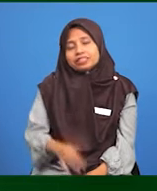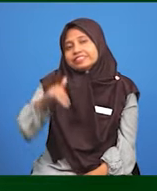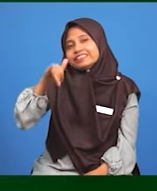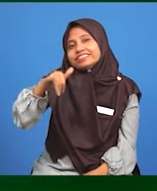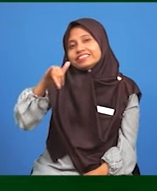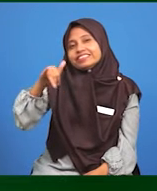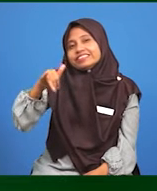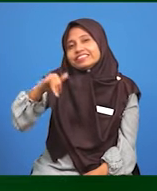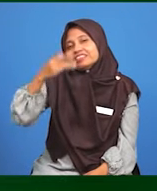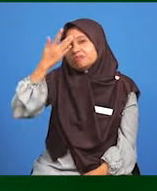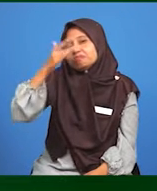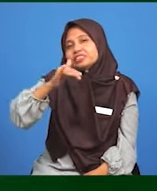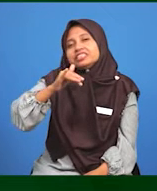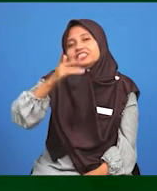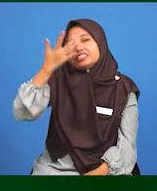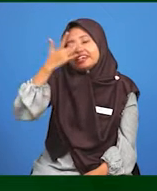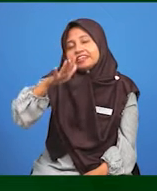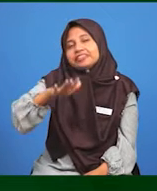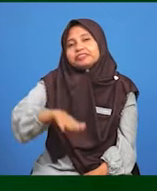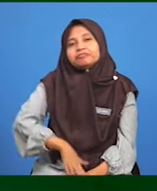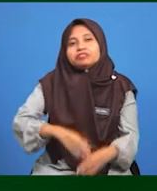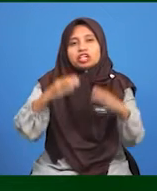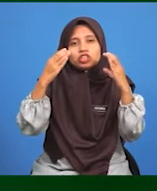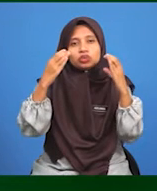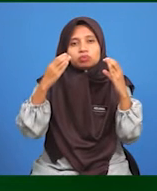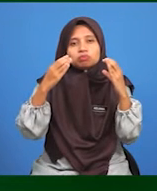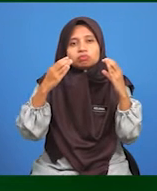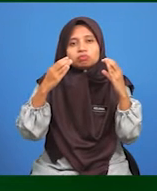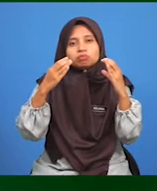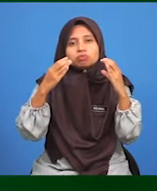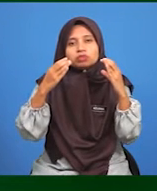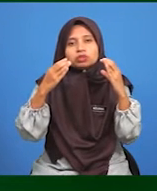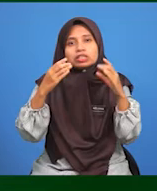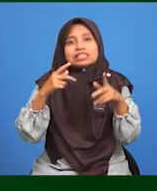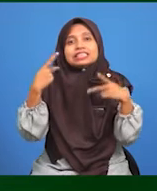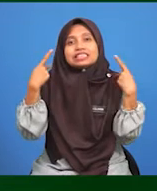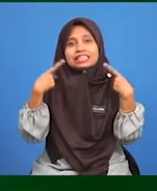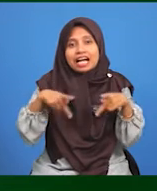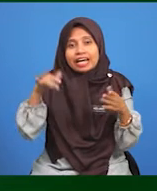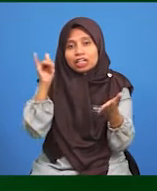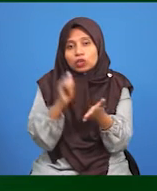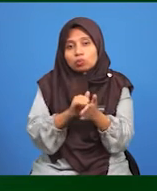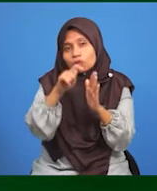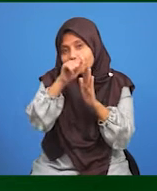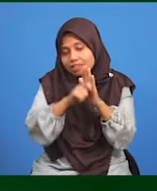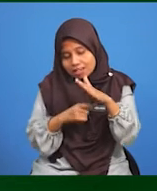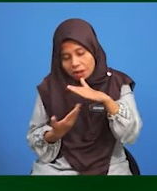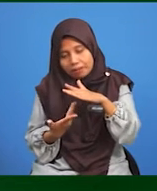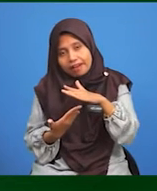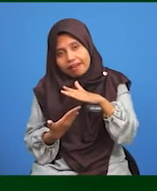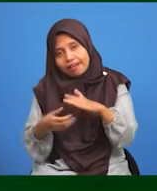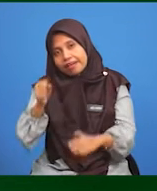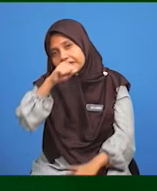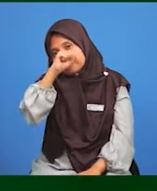Oh iya pandai cobaan yang betul ialah kedai itu terbakar